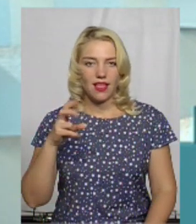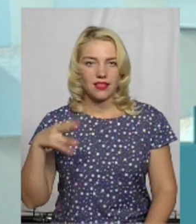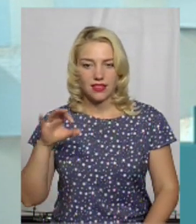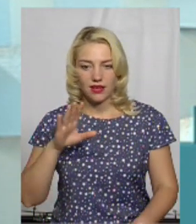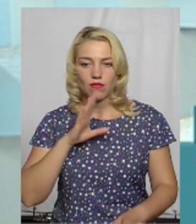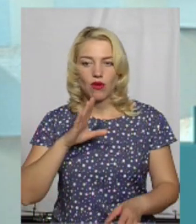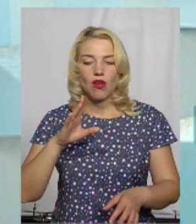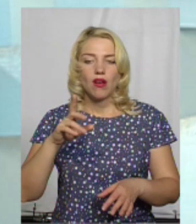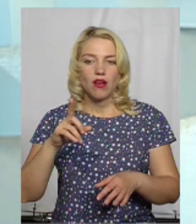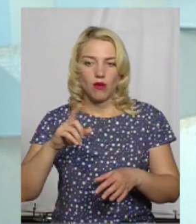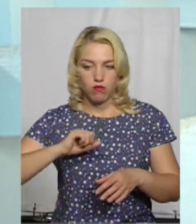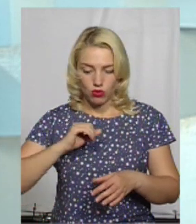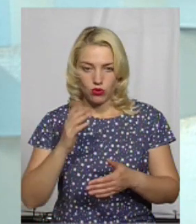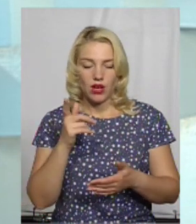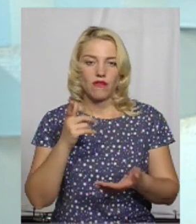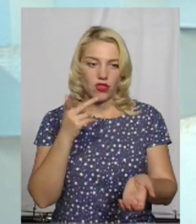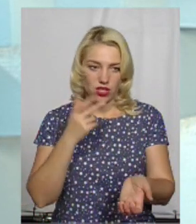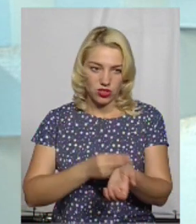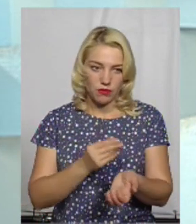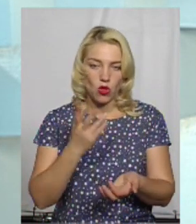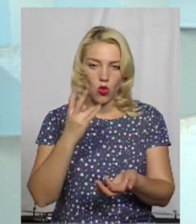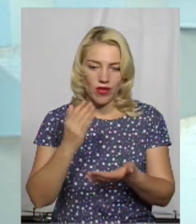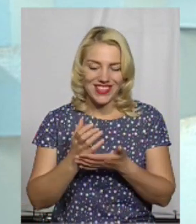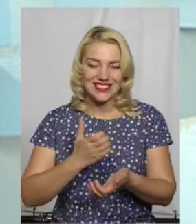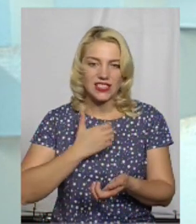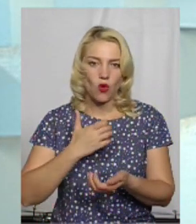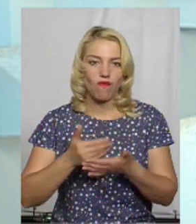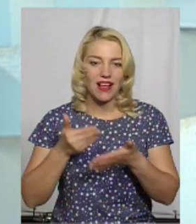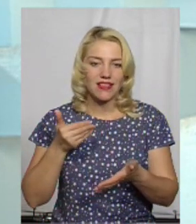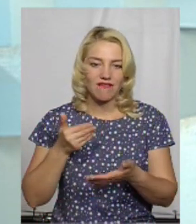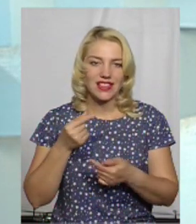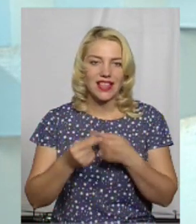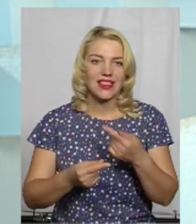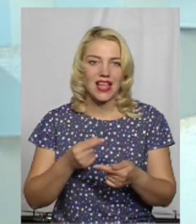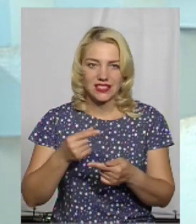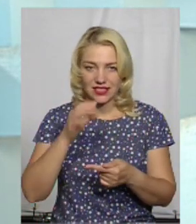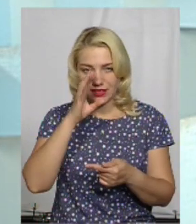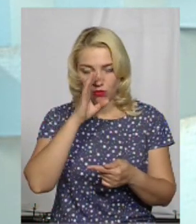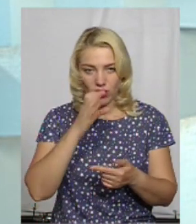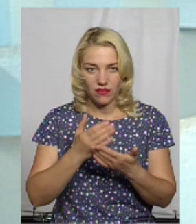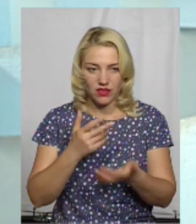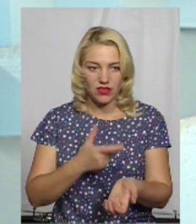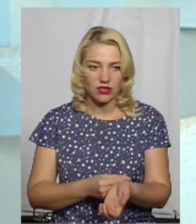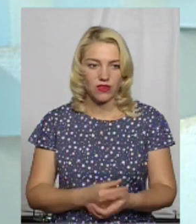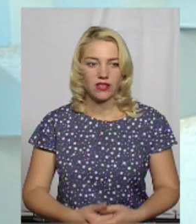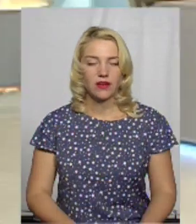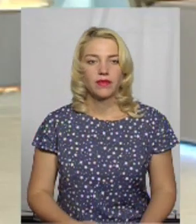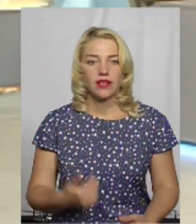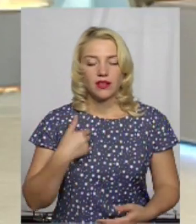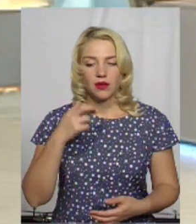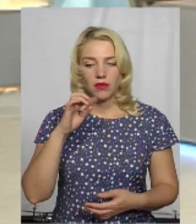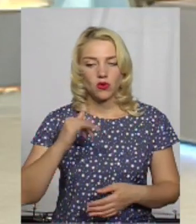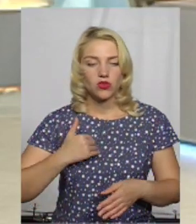вона щеплює дітей, але в них є також страхування від ось таких наслідків. Я хотів би доповнити, я